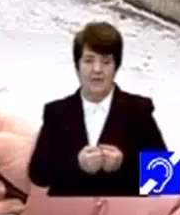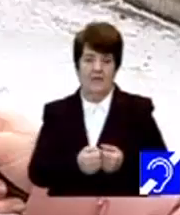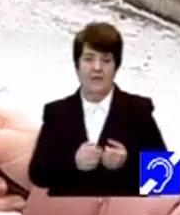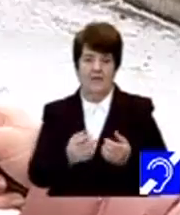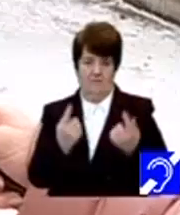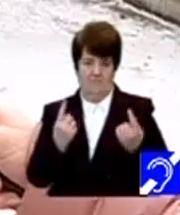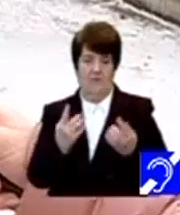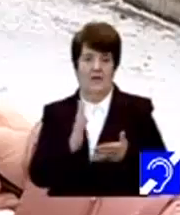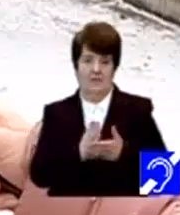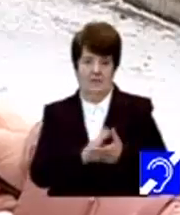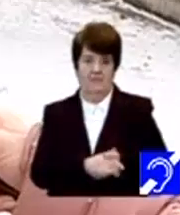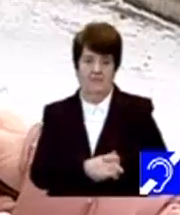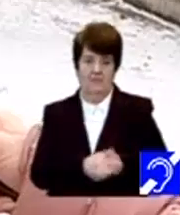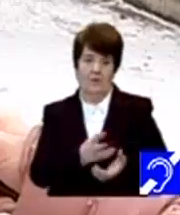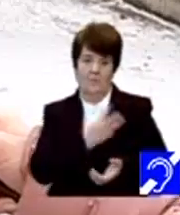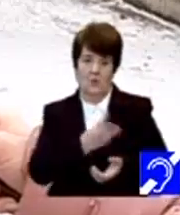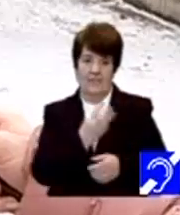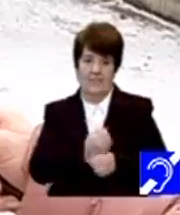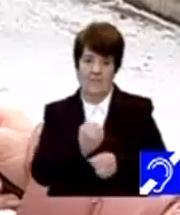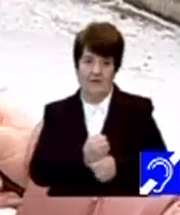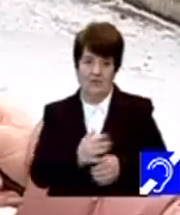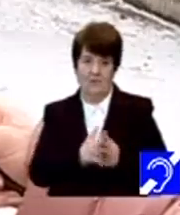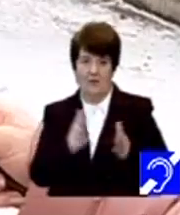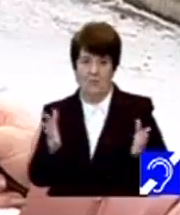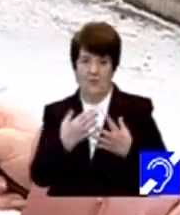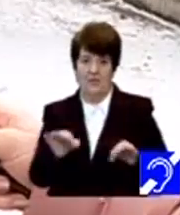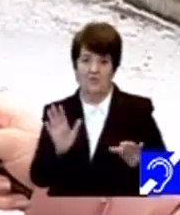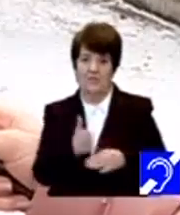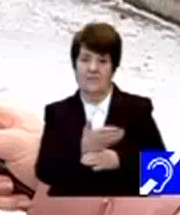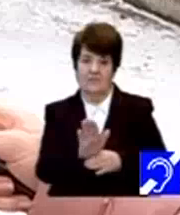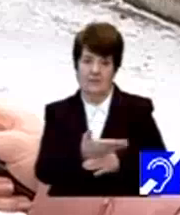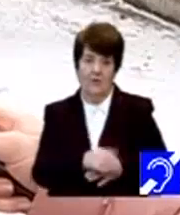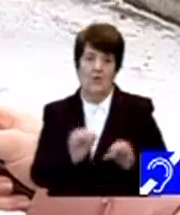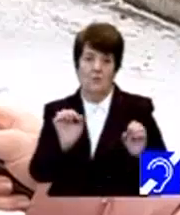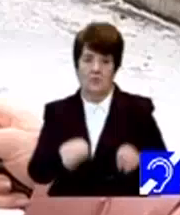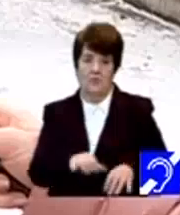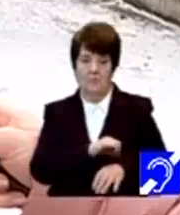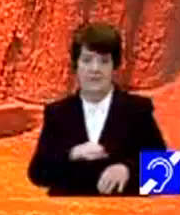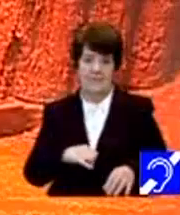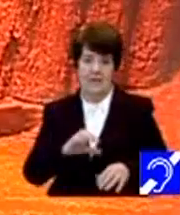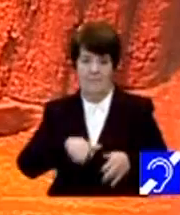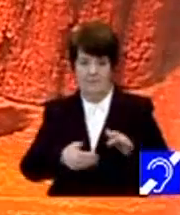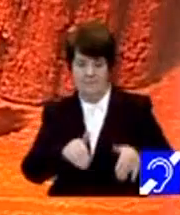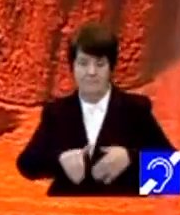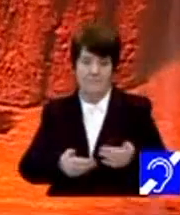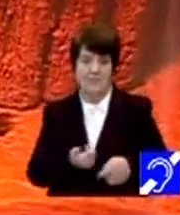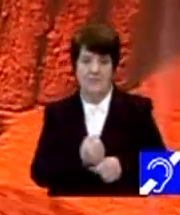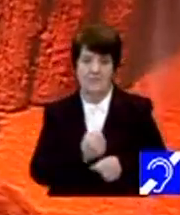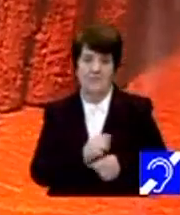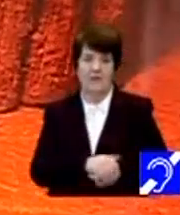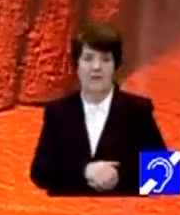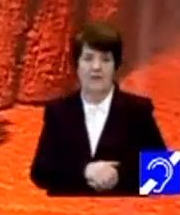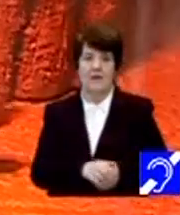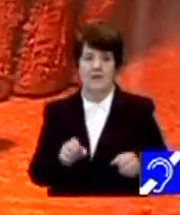care sunt destul de mari și am dorit să le facem cât mai mult acces la aer liber și posibilitatea ca ei să sape, să-și desfășoare